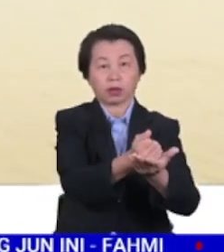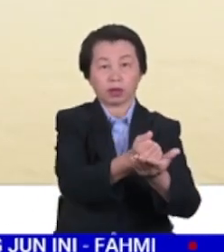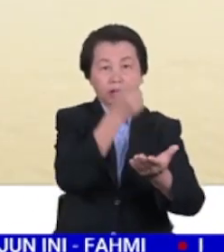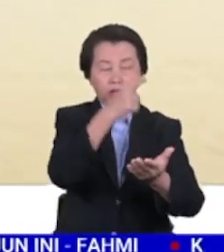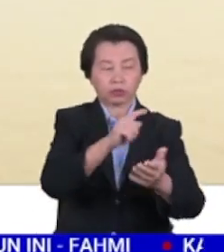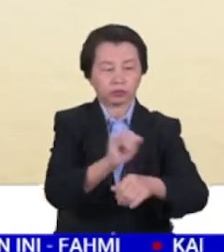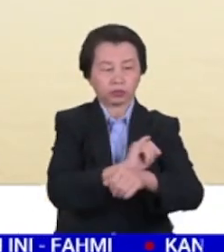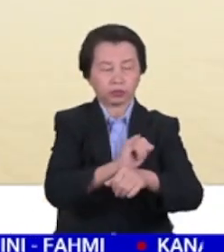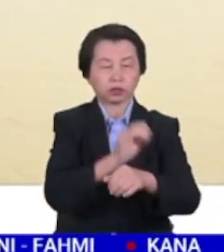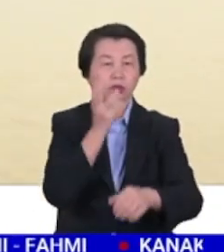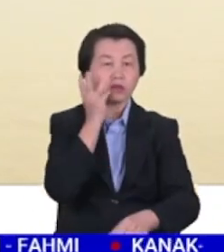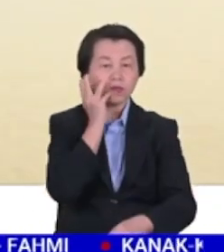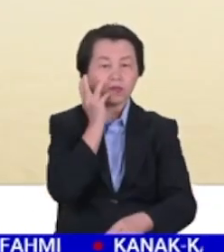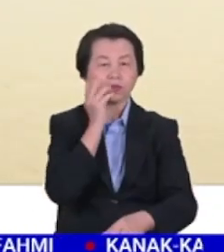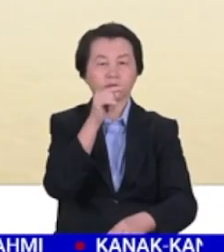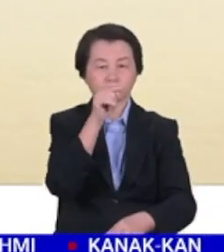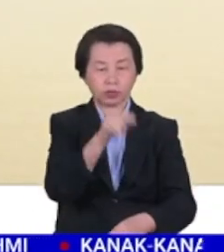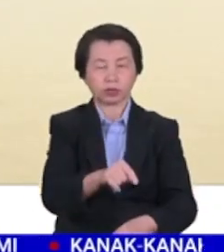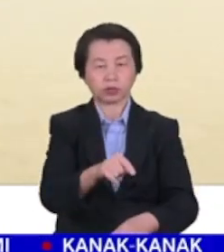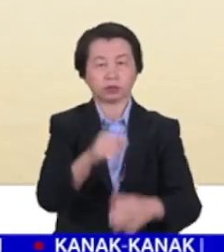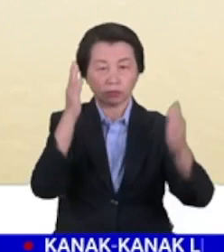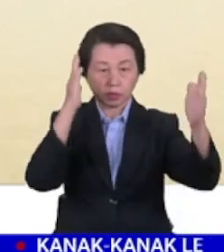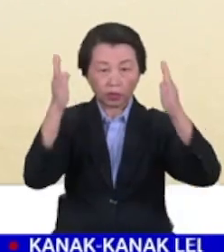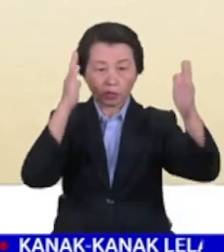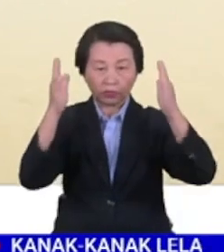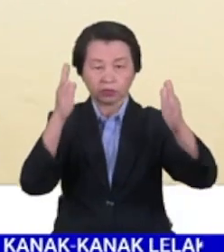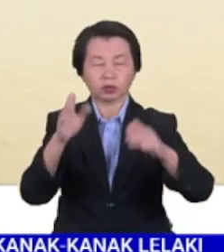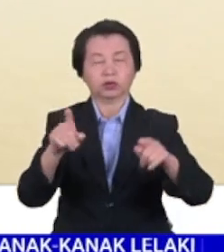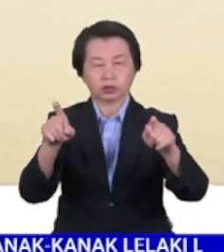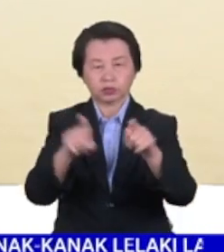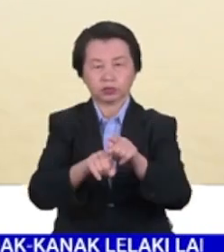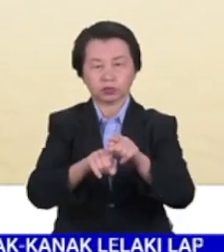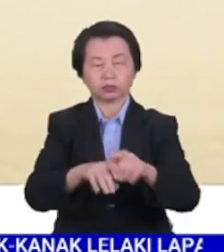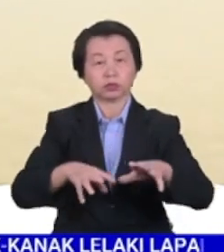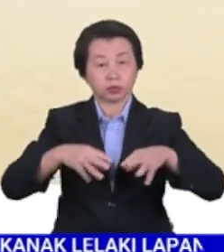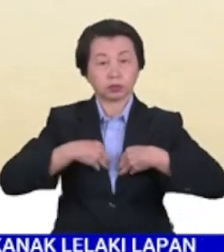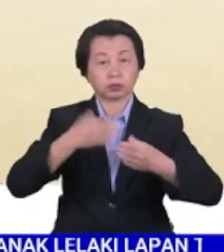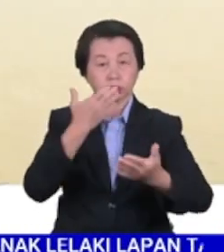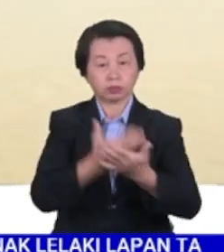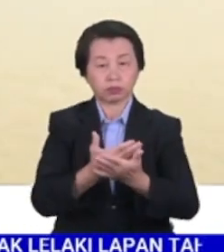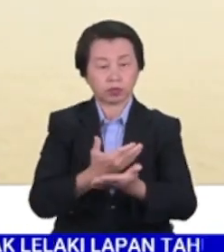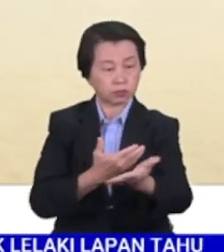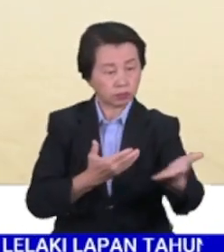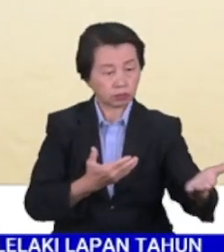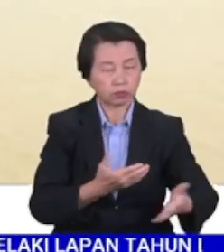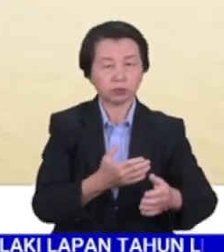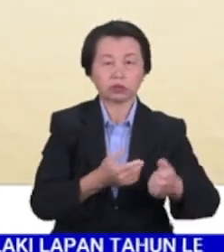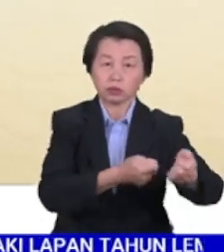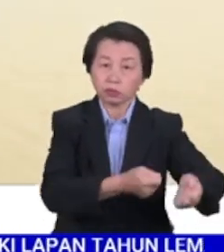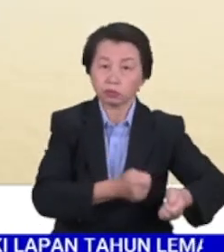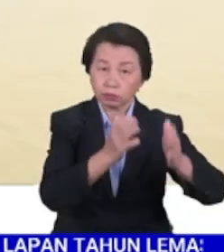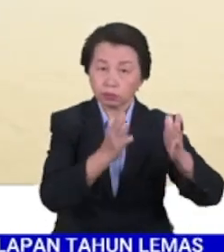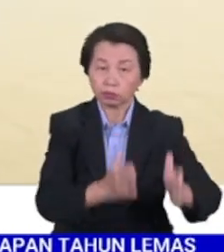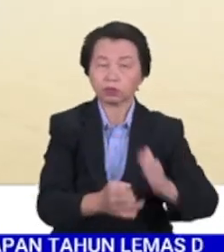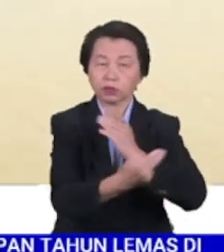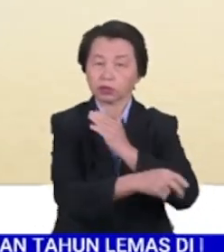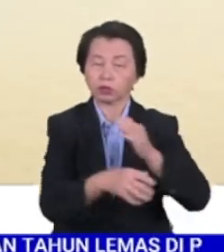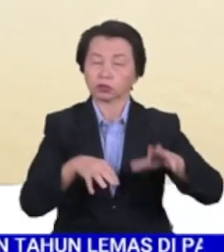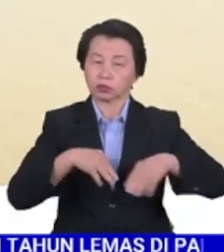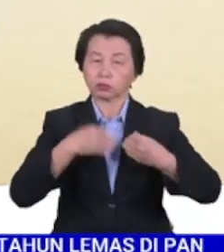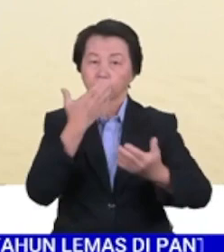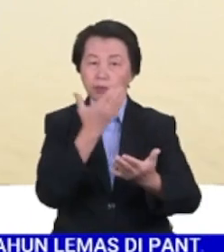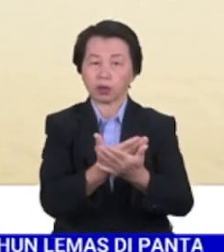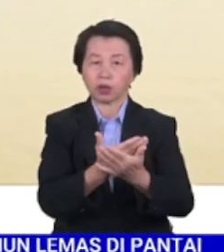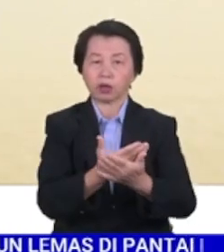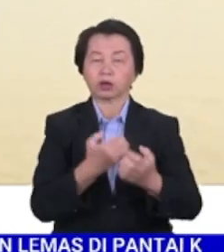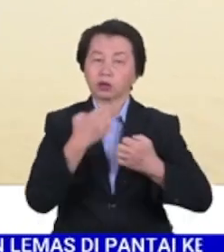bagi industri padi di negara ini. Dan ianya terus disambut baik oleh golongan pesawah padi di negara ini yang